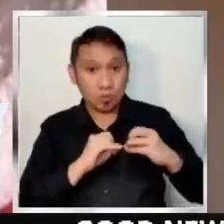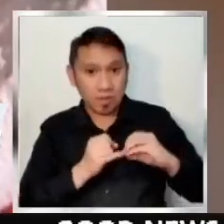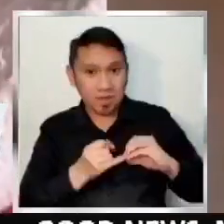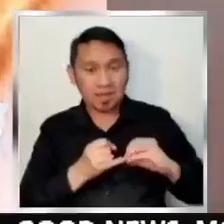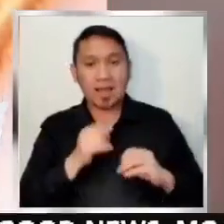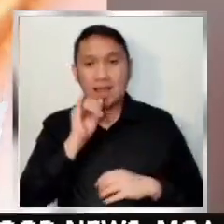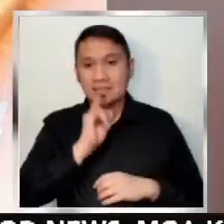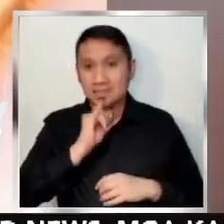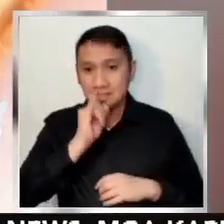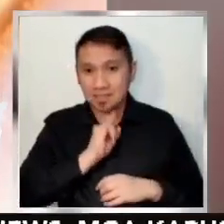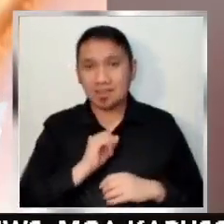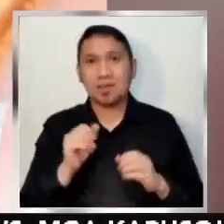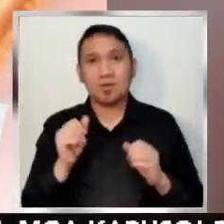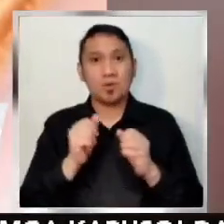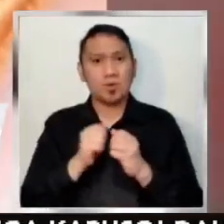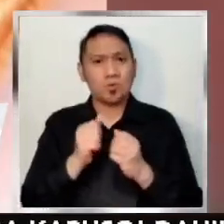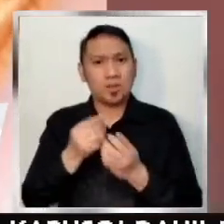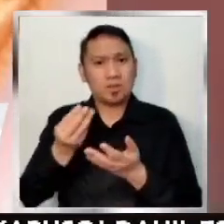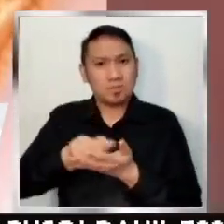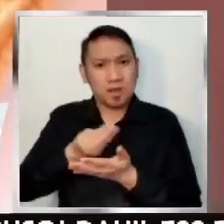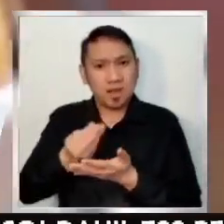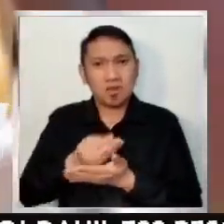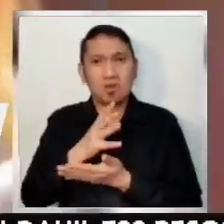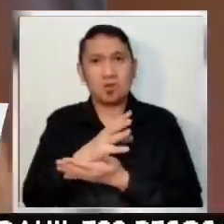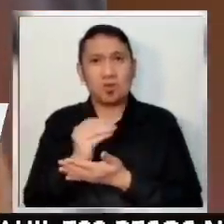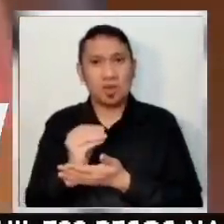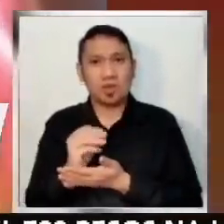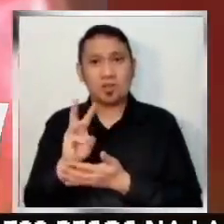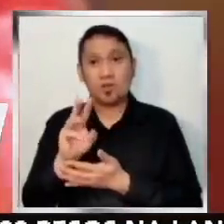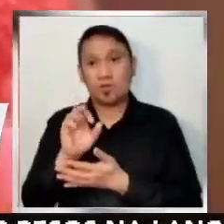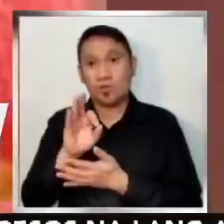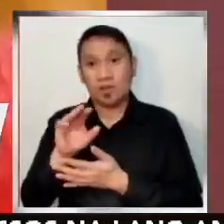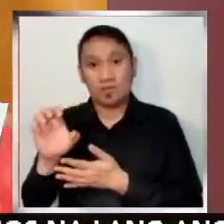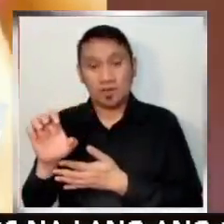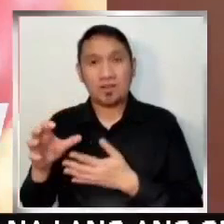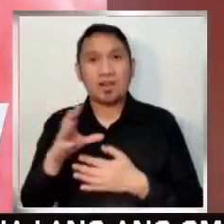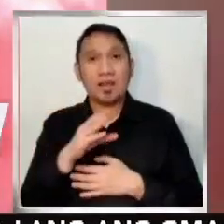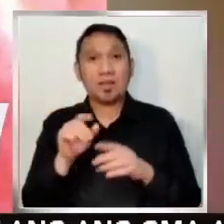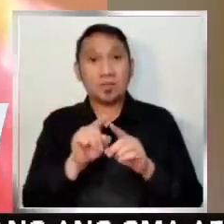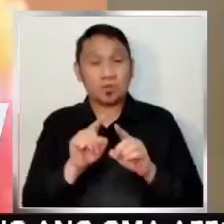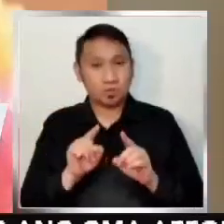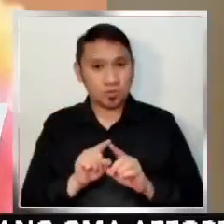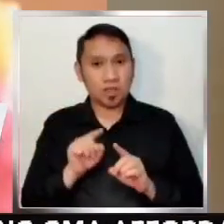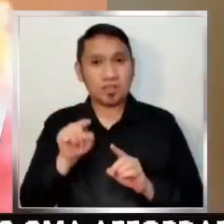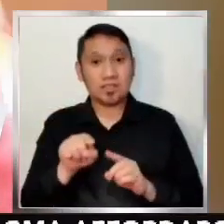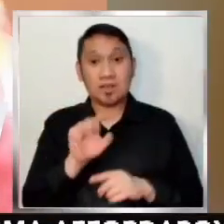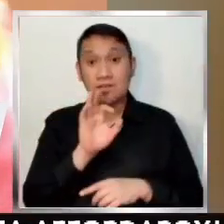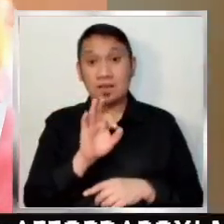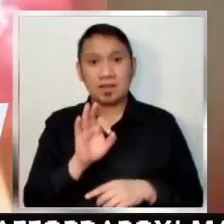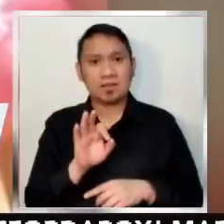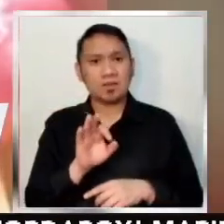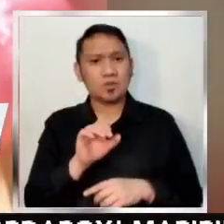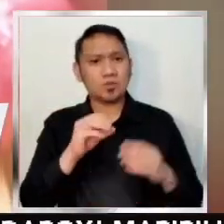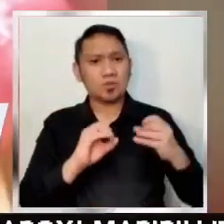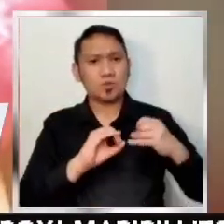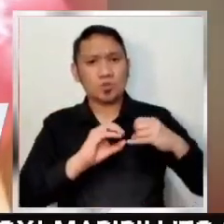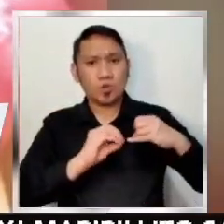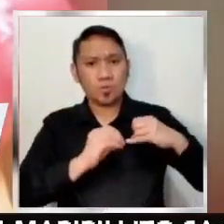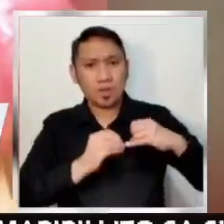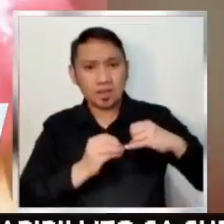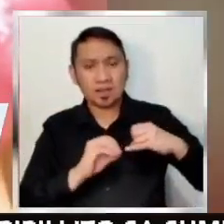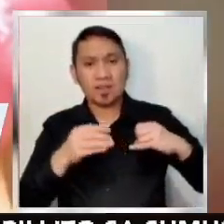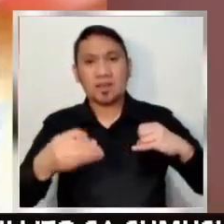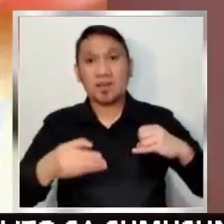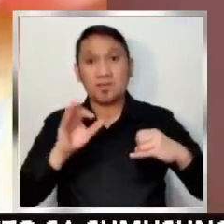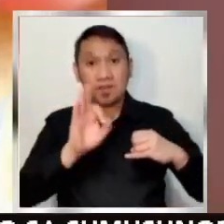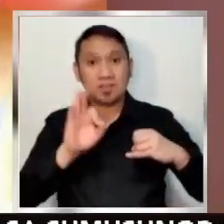with strawberry toppings, and waffle. Meron ding strawberry french fries na sa halip na cheese or barbecue